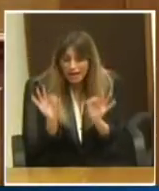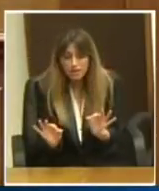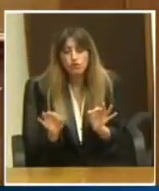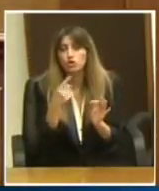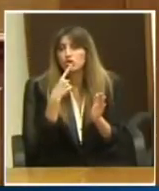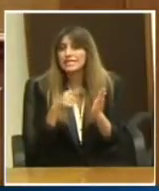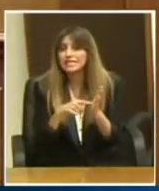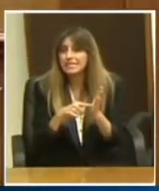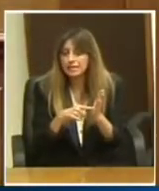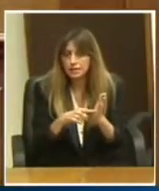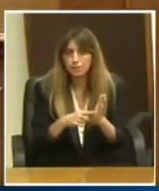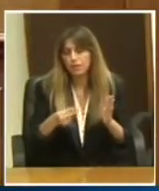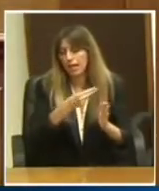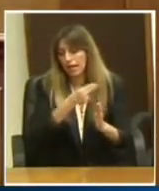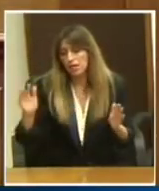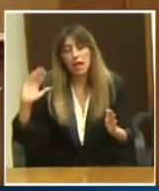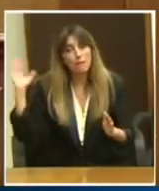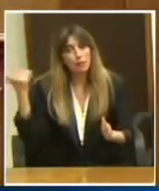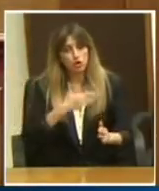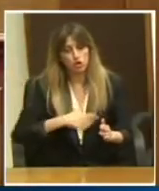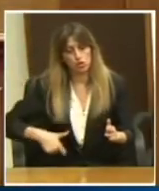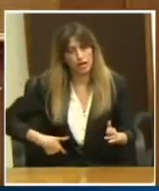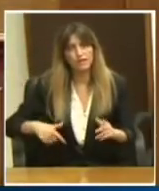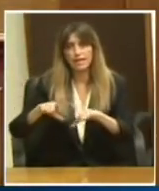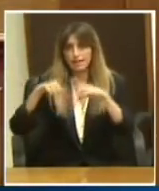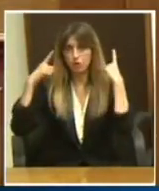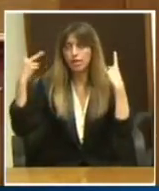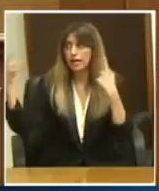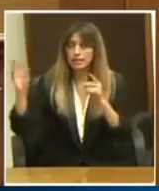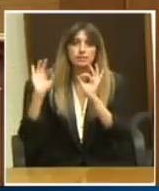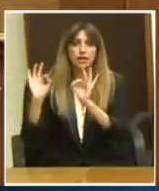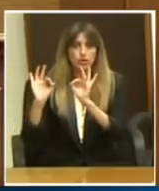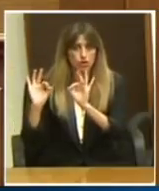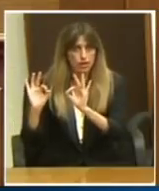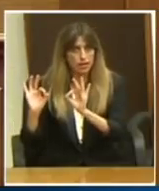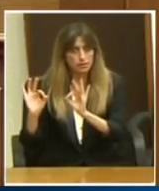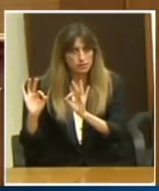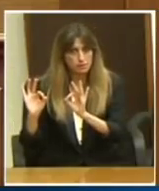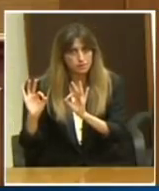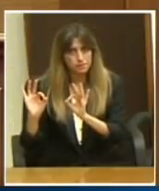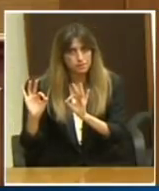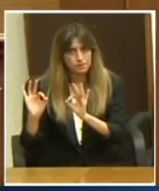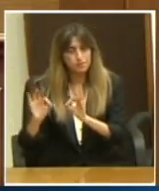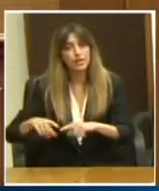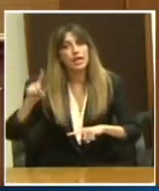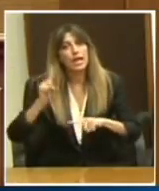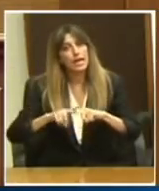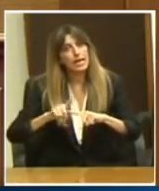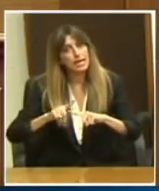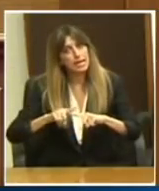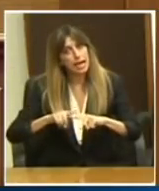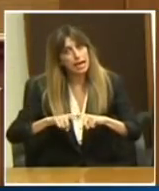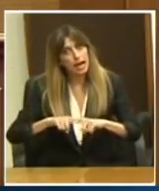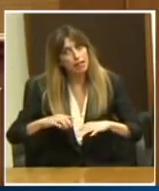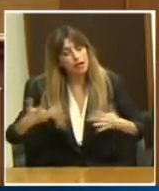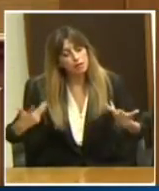ό,τι αφορά το θέμα της πρώην Ιουγκοσλαβικής Δημοκρατίας της Μακεδονίας, η Ελλάδα επιδεικνύοντας το απαιτούμενο